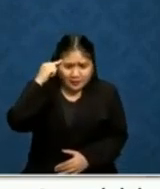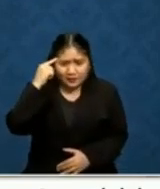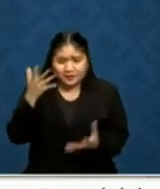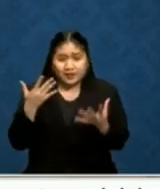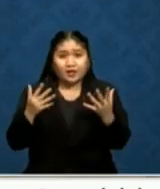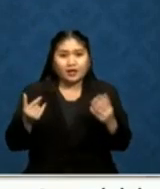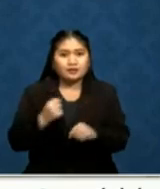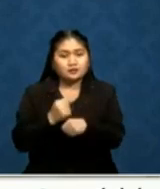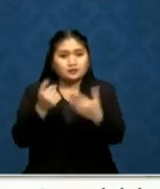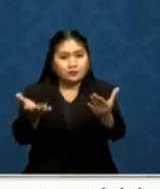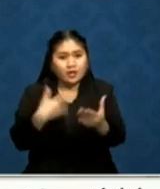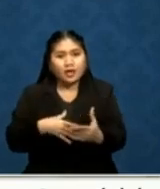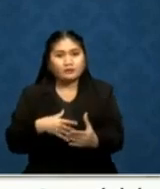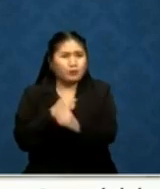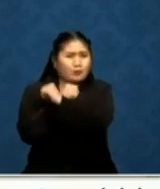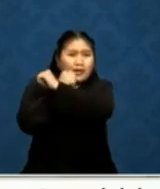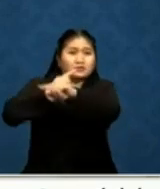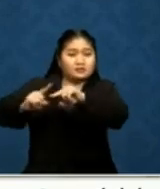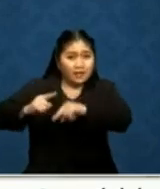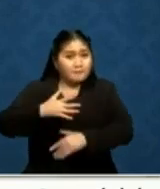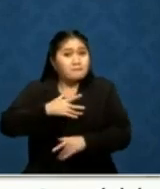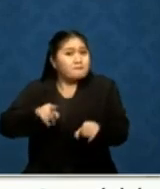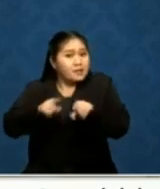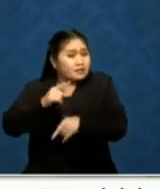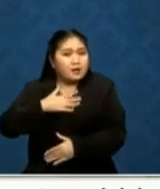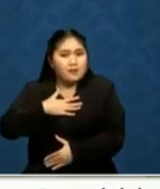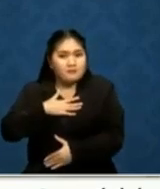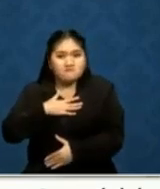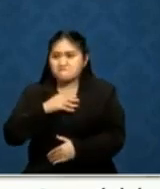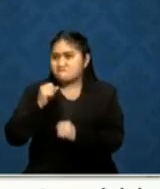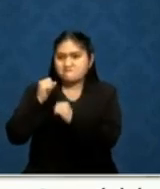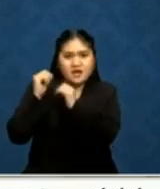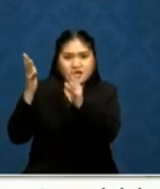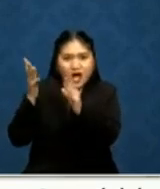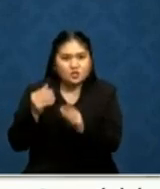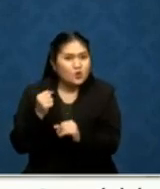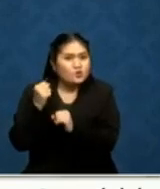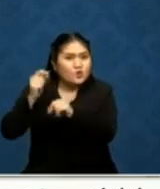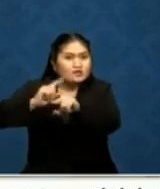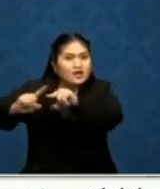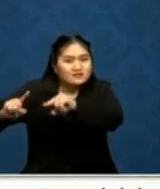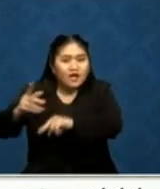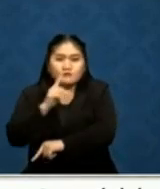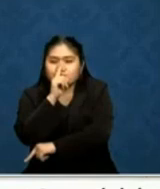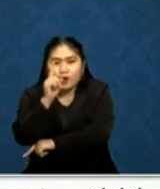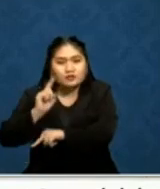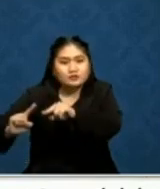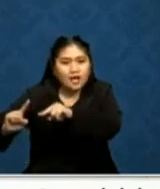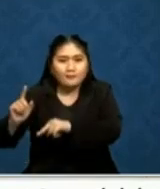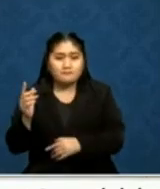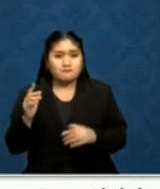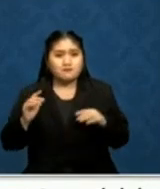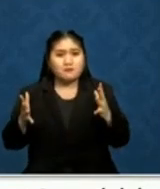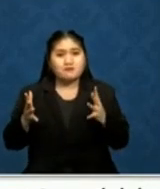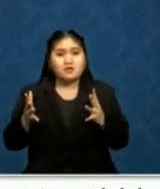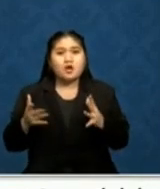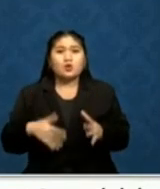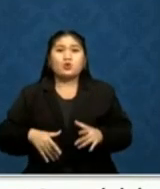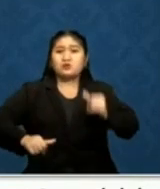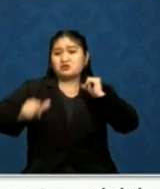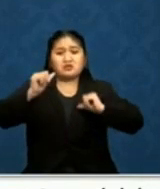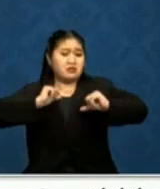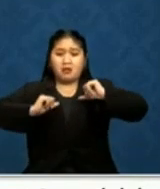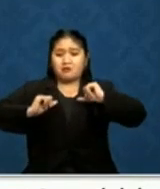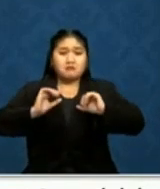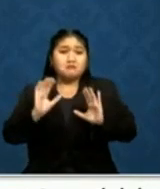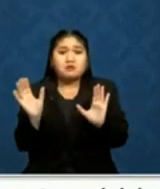หตุการณ์แบบนี้ไม่มีภูมิคุ้มกันแบบดิฉันค่ะไม่กล้าลุกขึ้นมาต่อสู้เรียกร้องในสิ่งที่ตัวเองควรจะต้องมีไม่ใช่นักแสดงไม่ใช่มีค